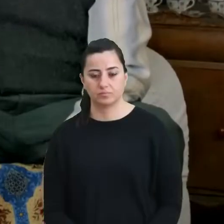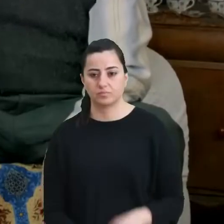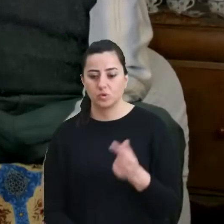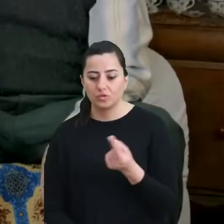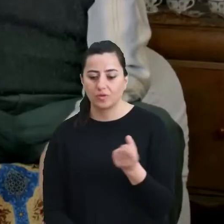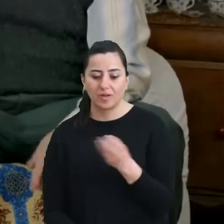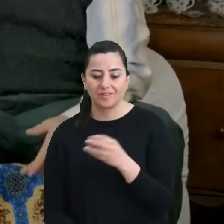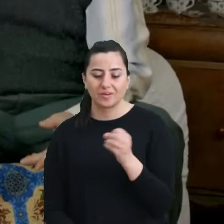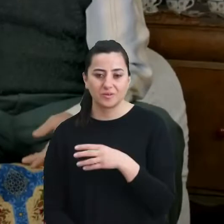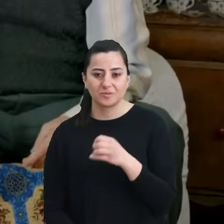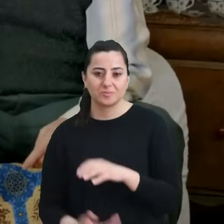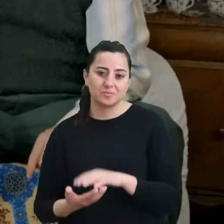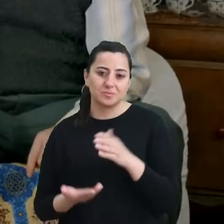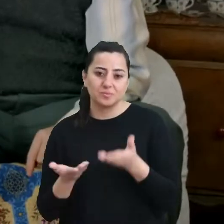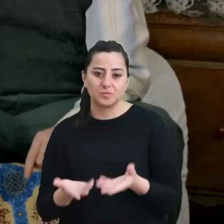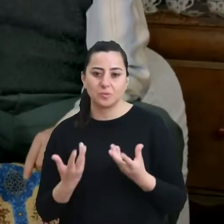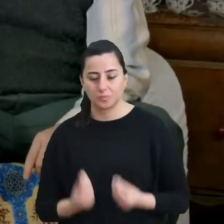Ufak ufak atıyordun kenara ama.